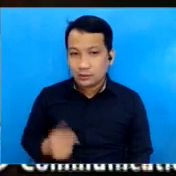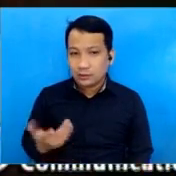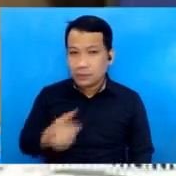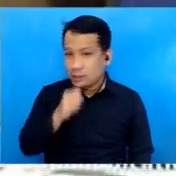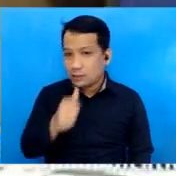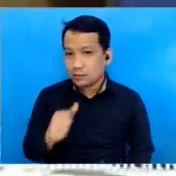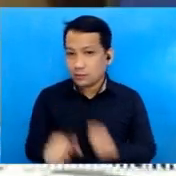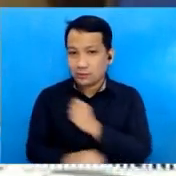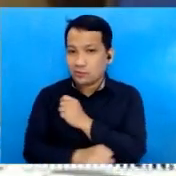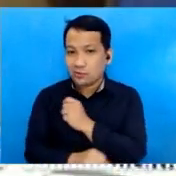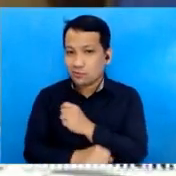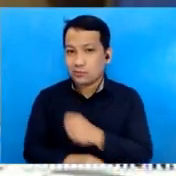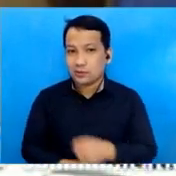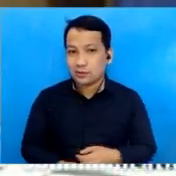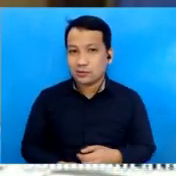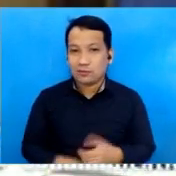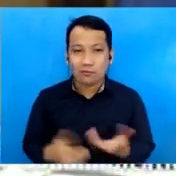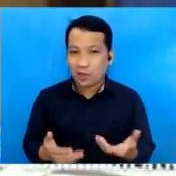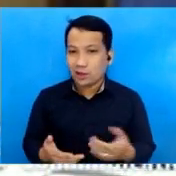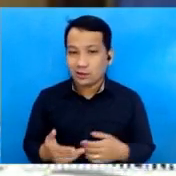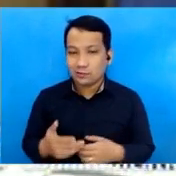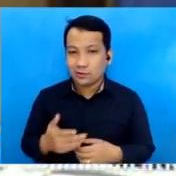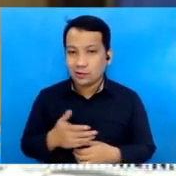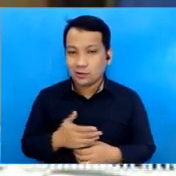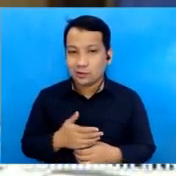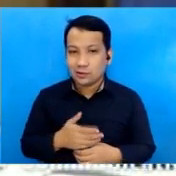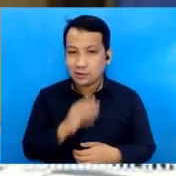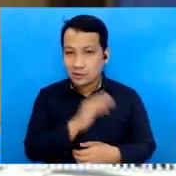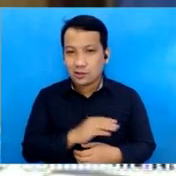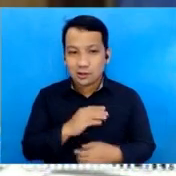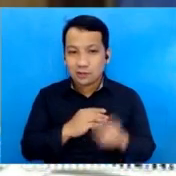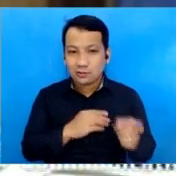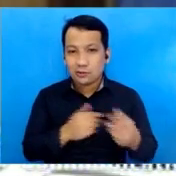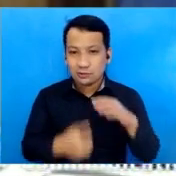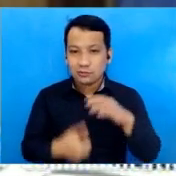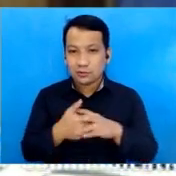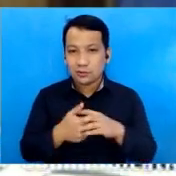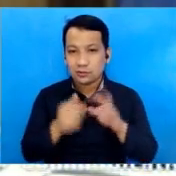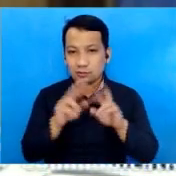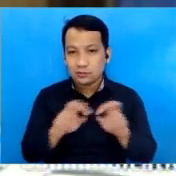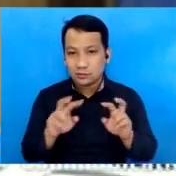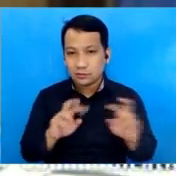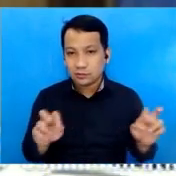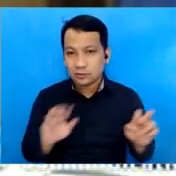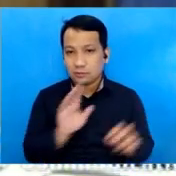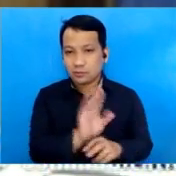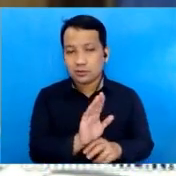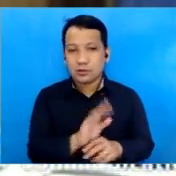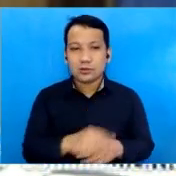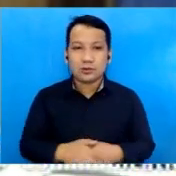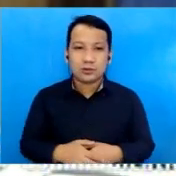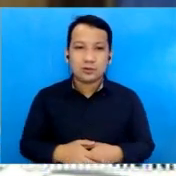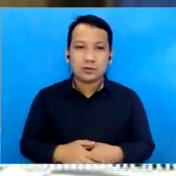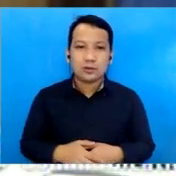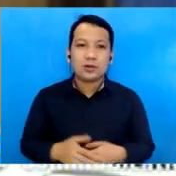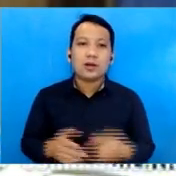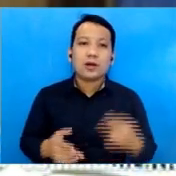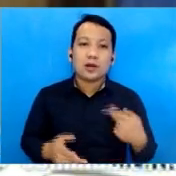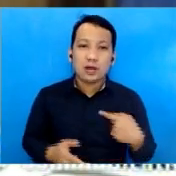come out in your investigation is that meron